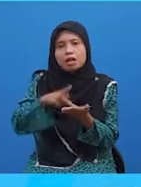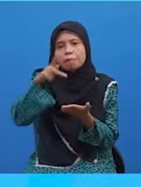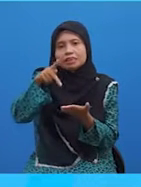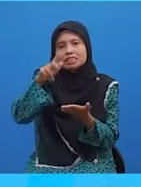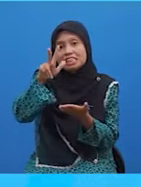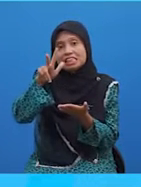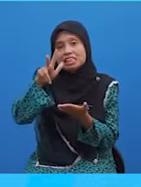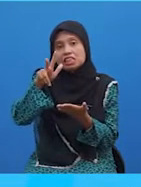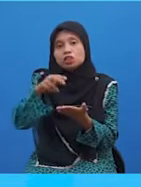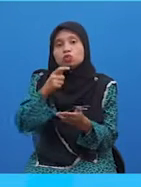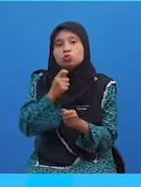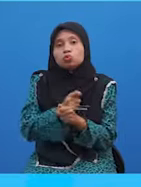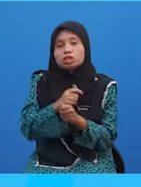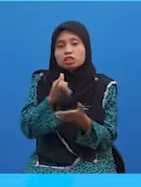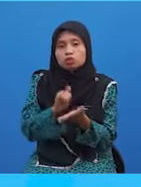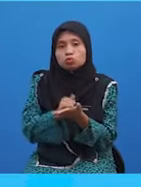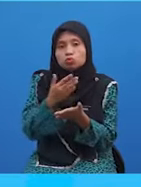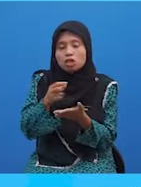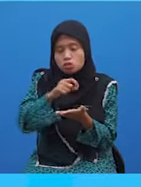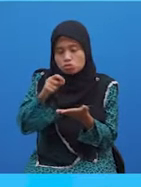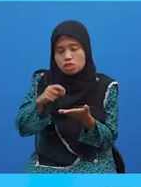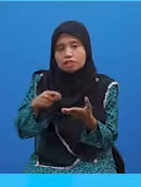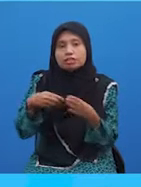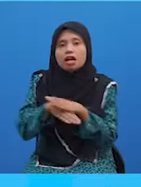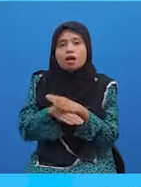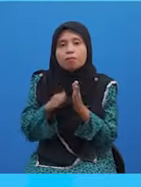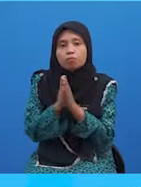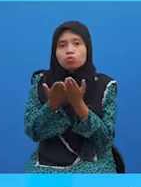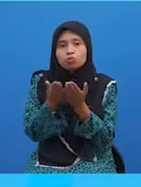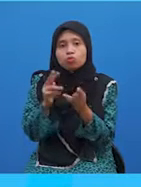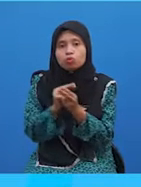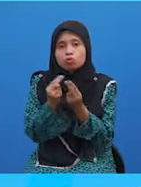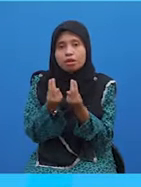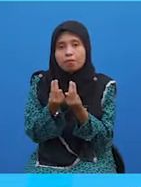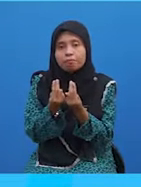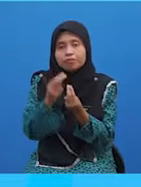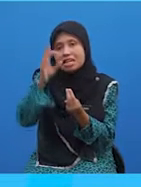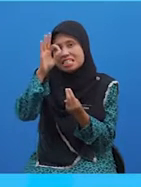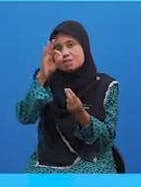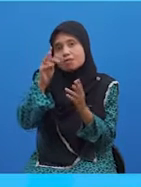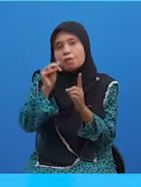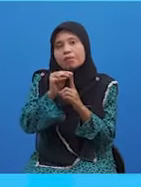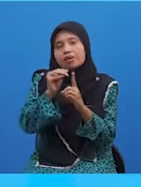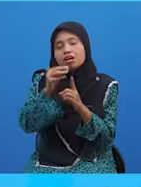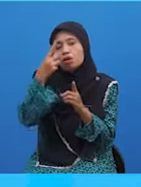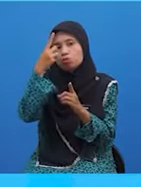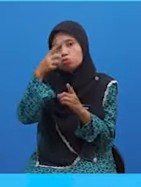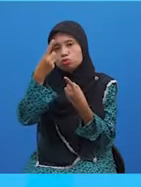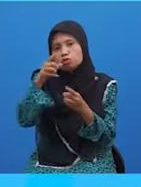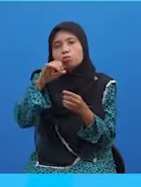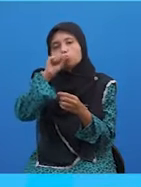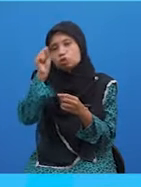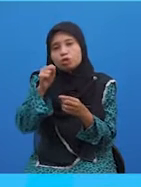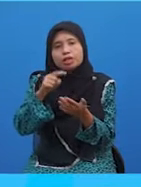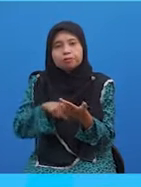3 tugasan tersebut dan tuliskan jawapan ke dalam buku nota. 9 markah diperuntukkan untuk